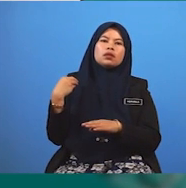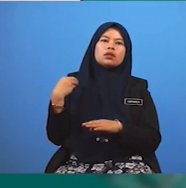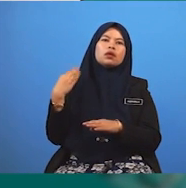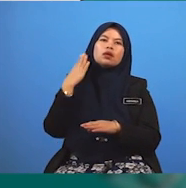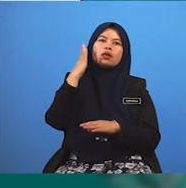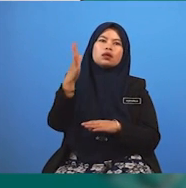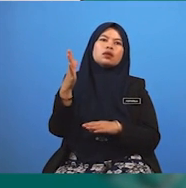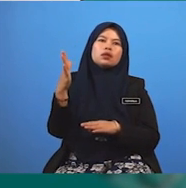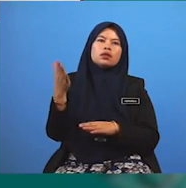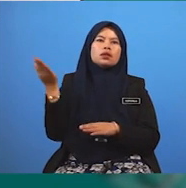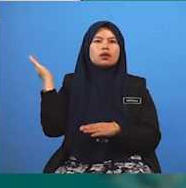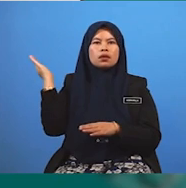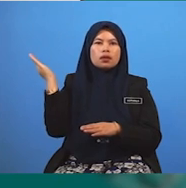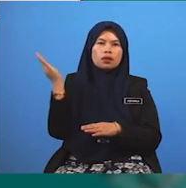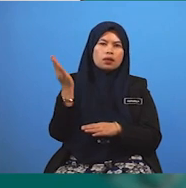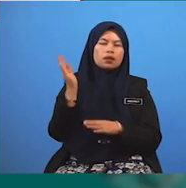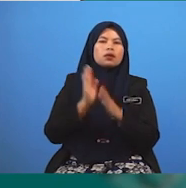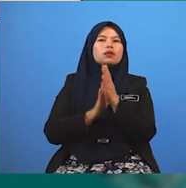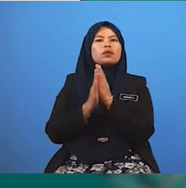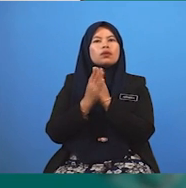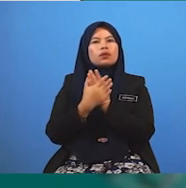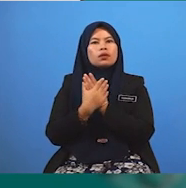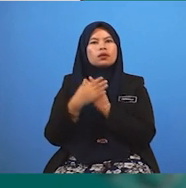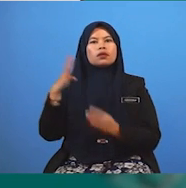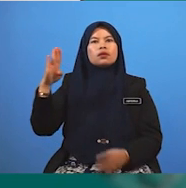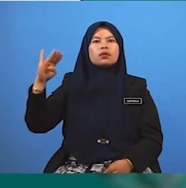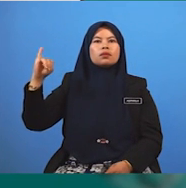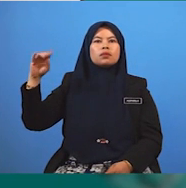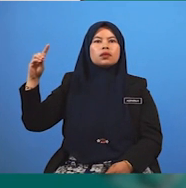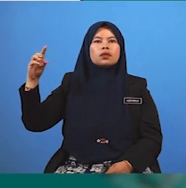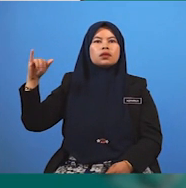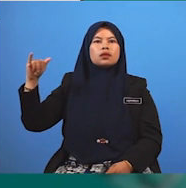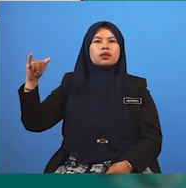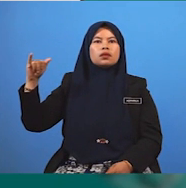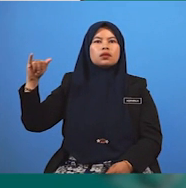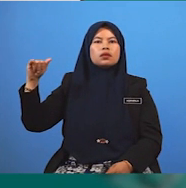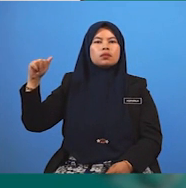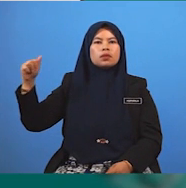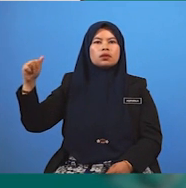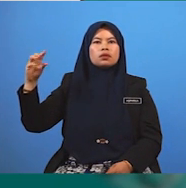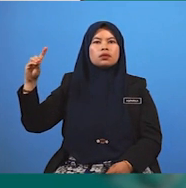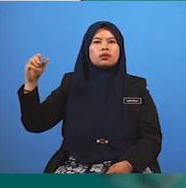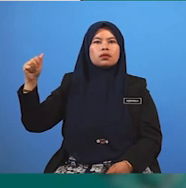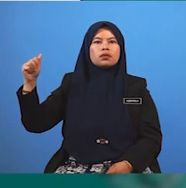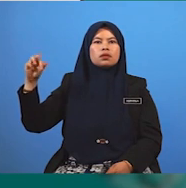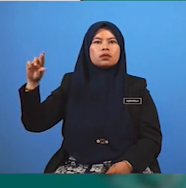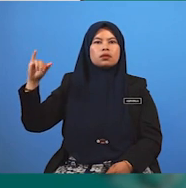dilayan oleh bidadari yang jelita. Yang ketiga, dapat